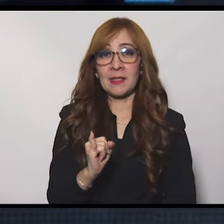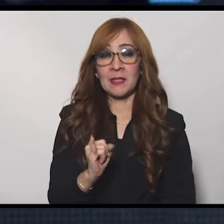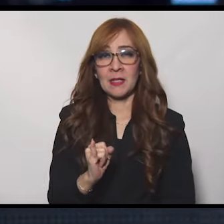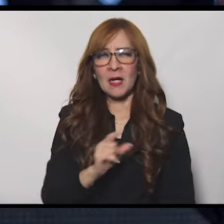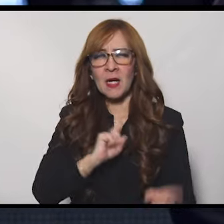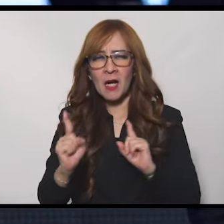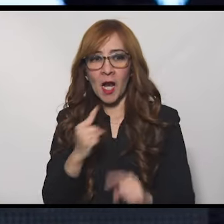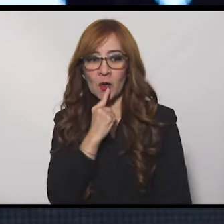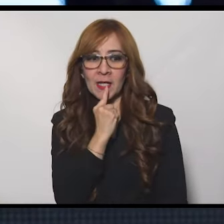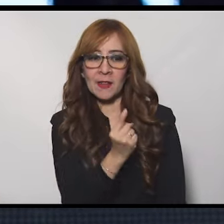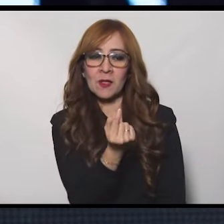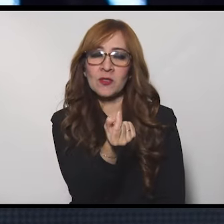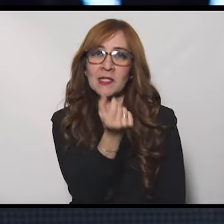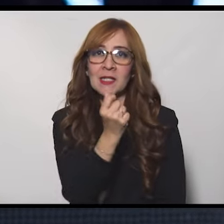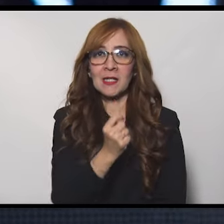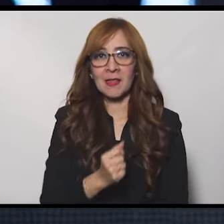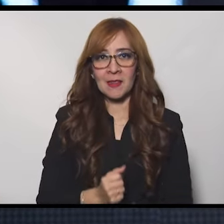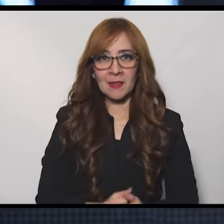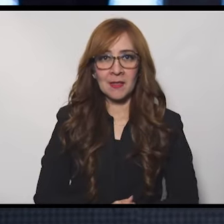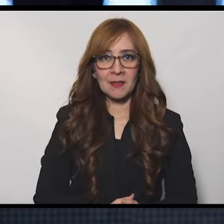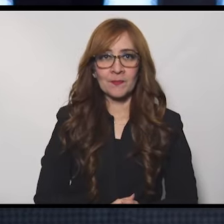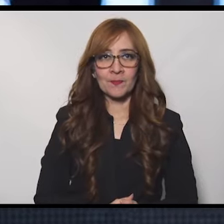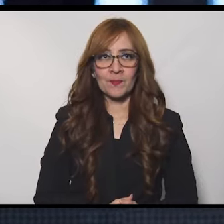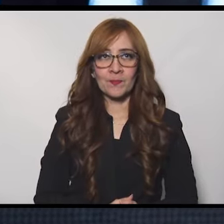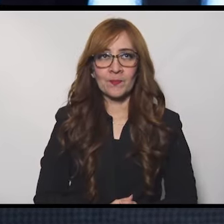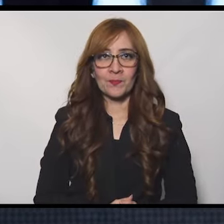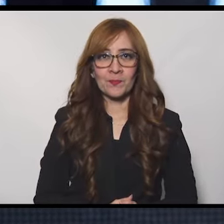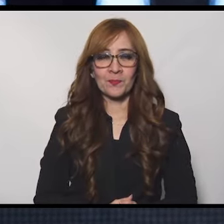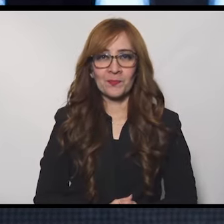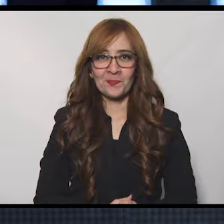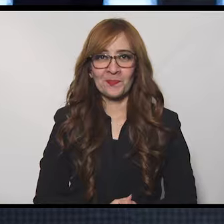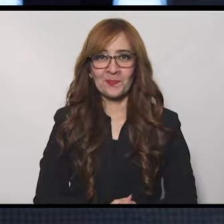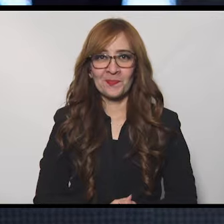Kalau ditegur dikit, kata Pastor Josh, pepper.